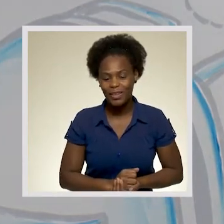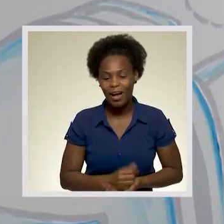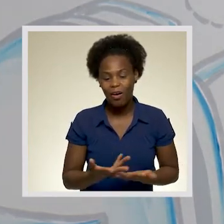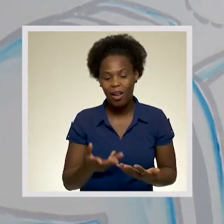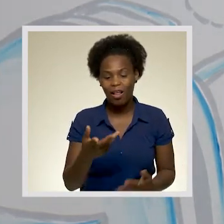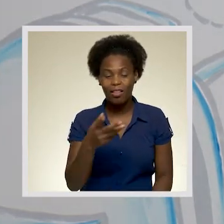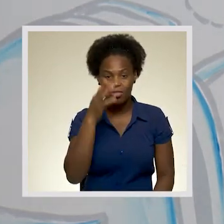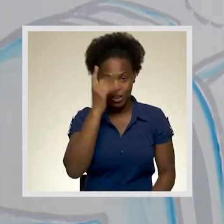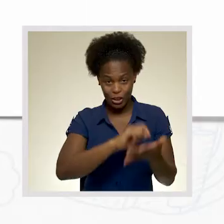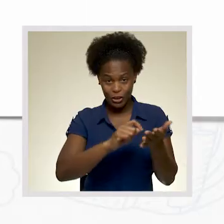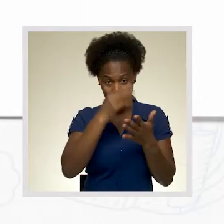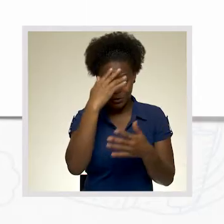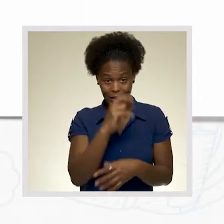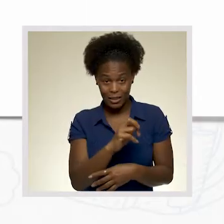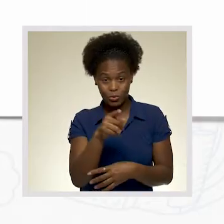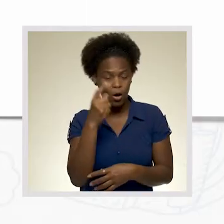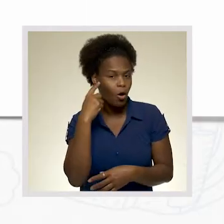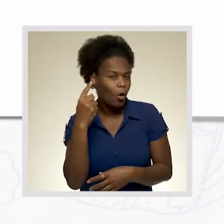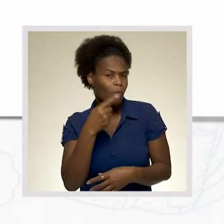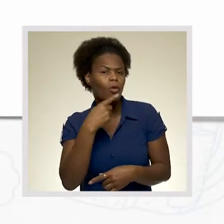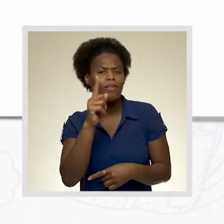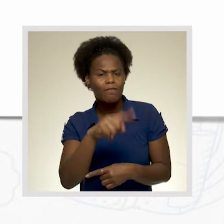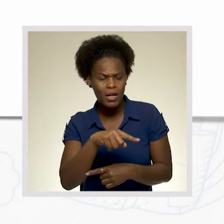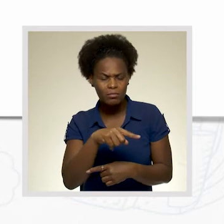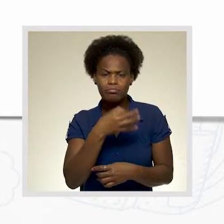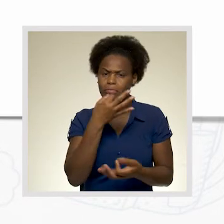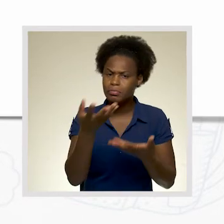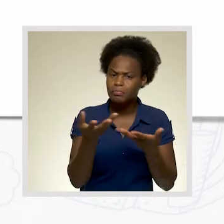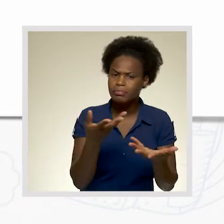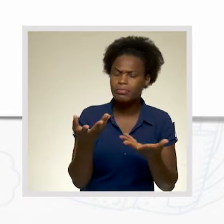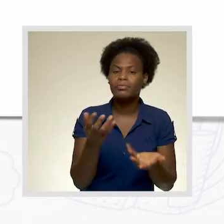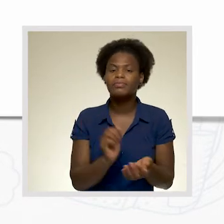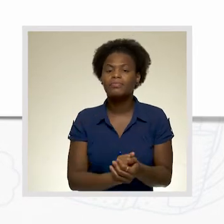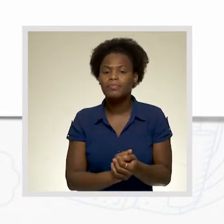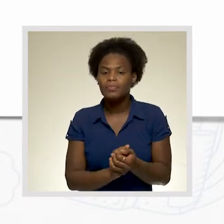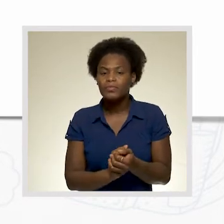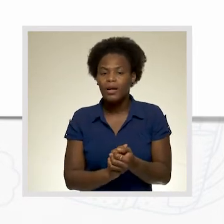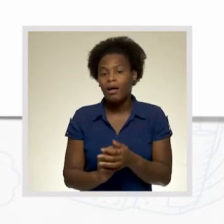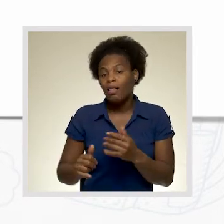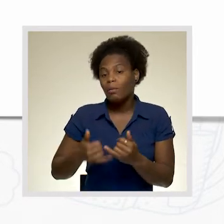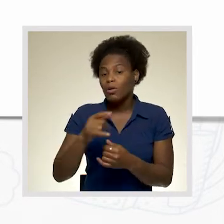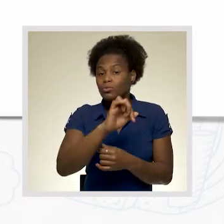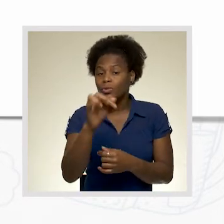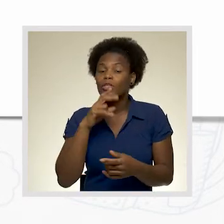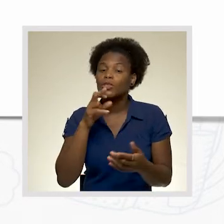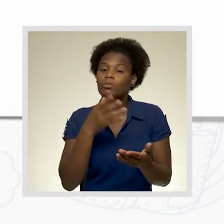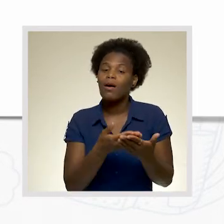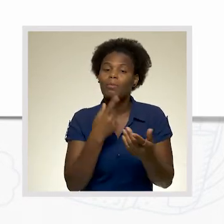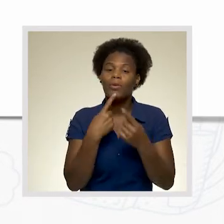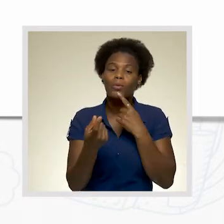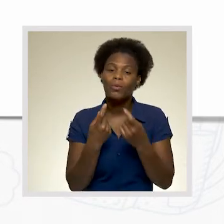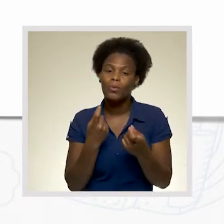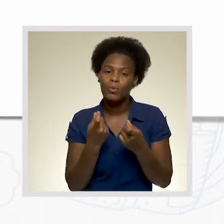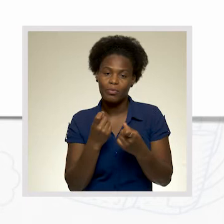En 3, vous réécoutez encore le dialogue et vous répondez